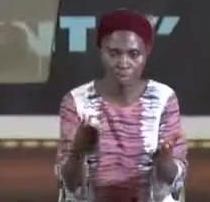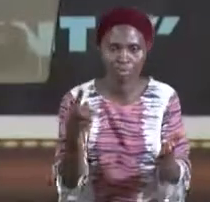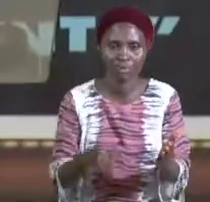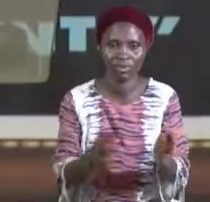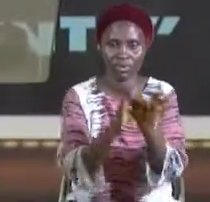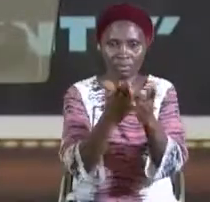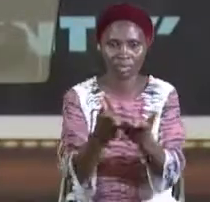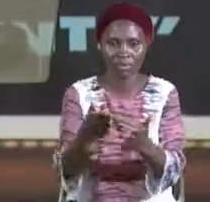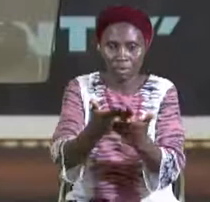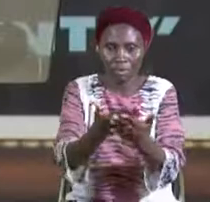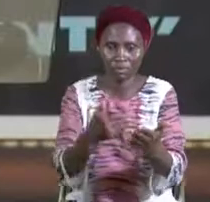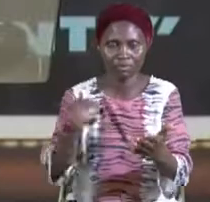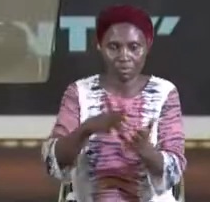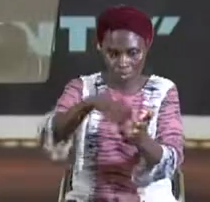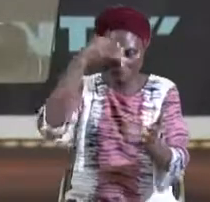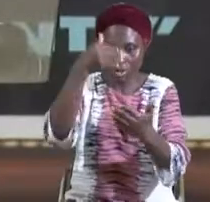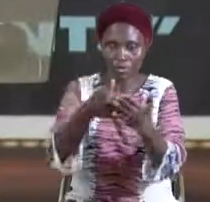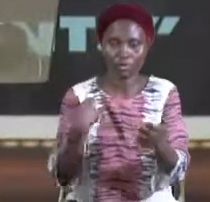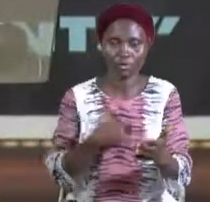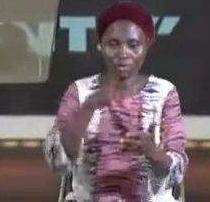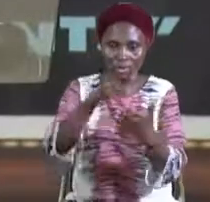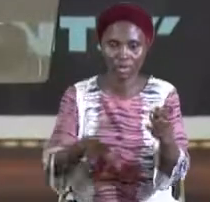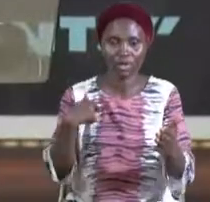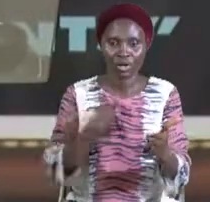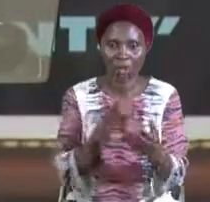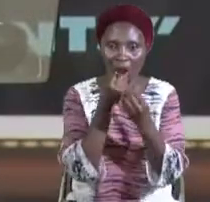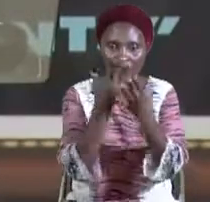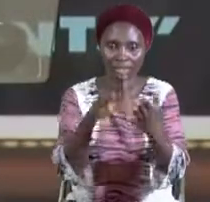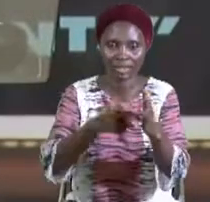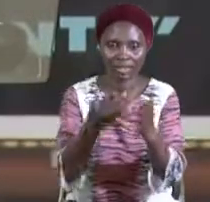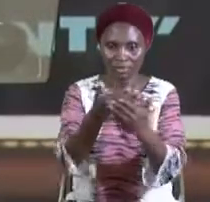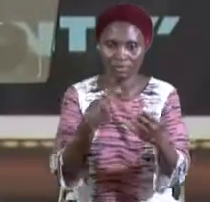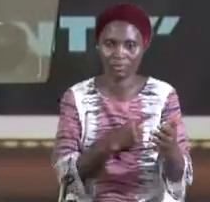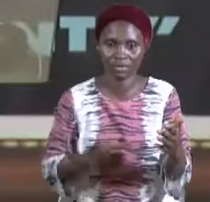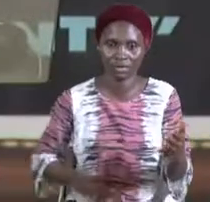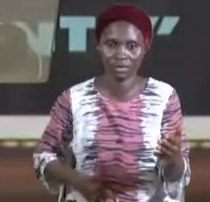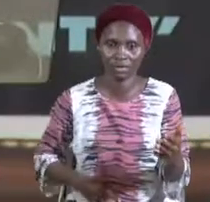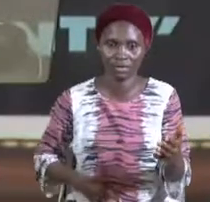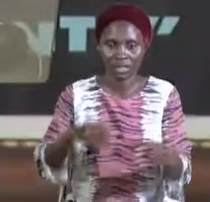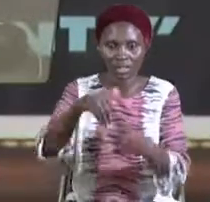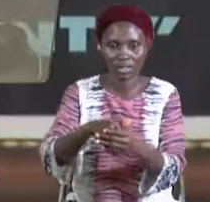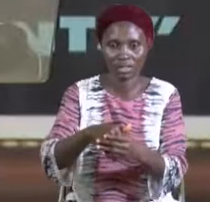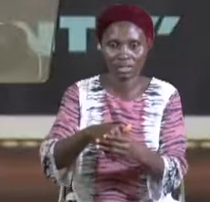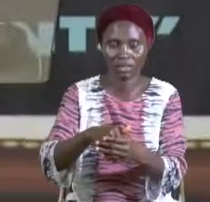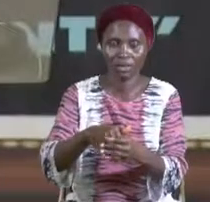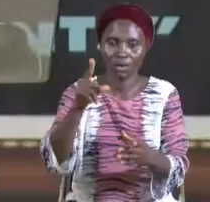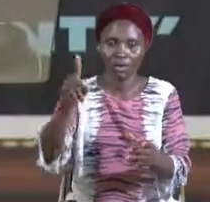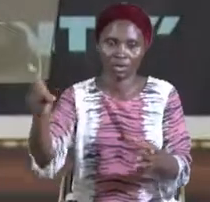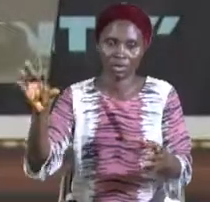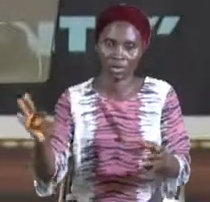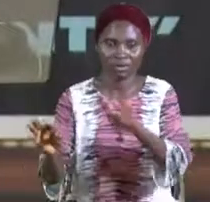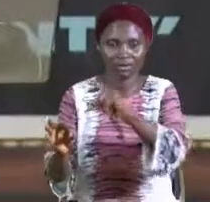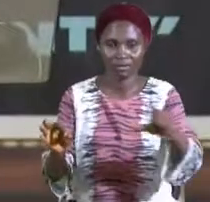Avant d'étudier, avant de lire, nous prononçons ceci au Seigneur. Psaume 119,